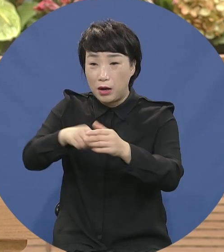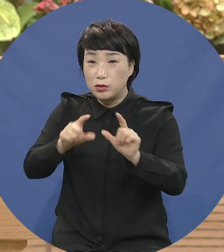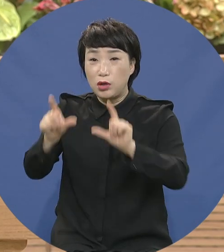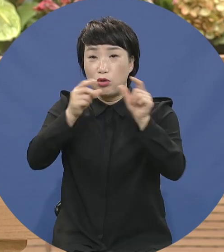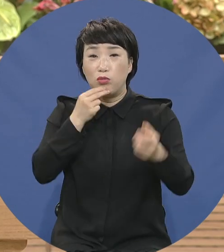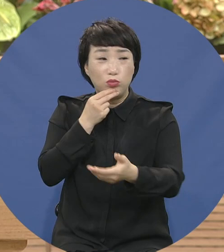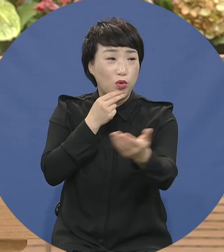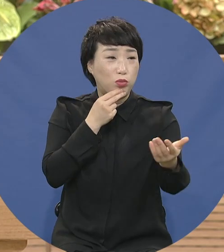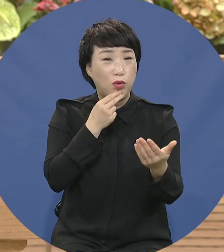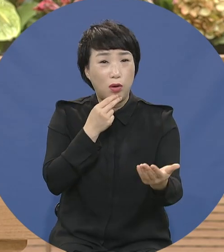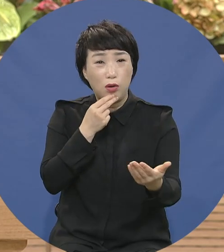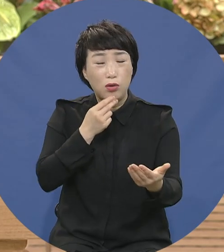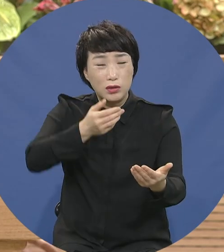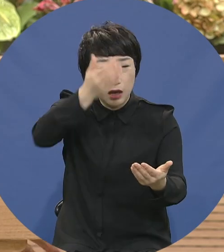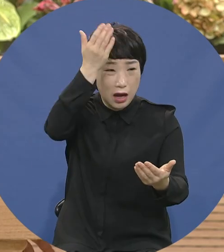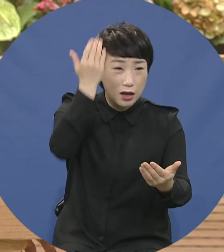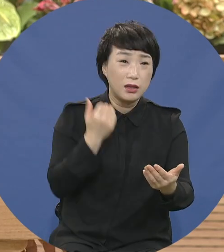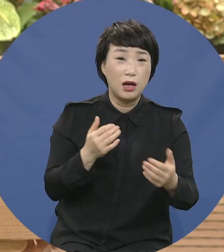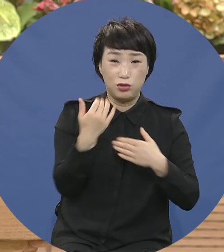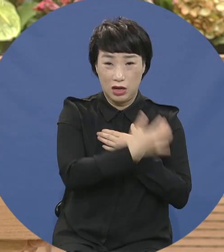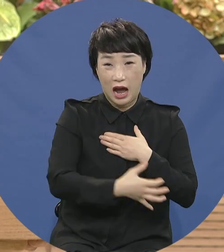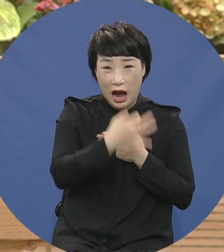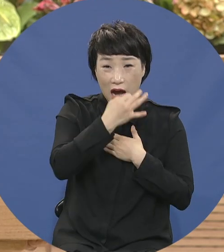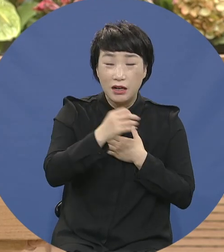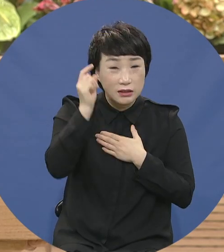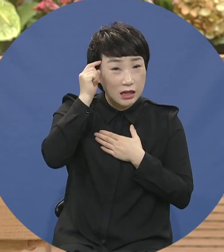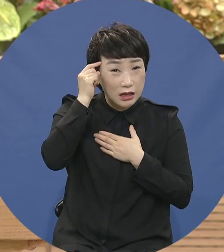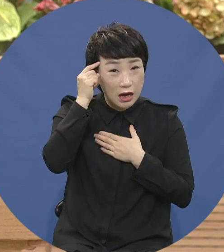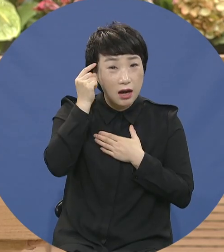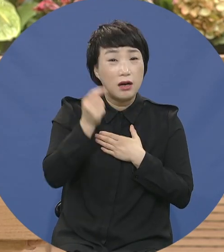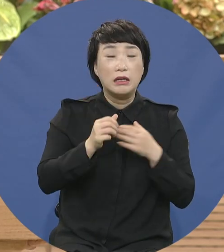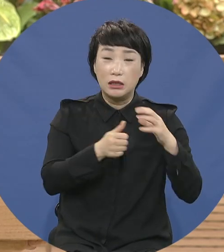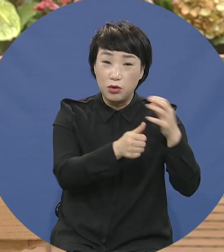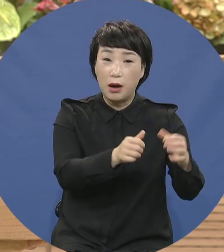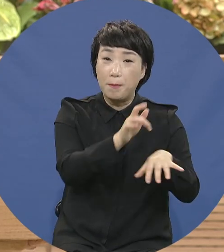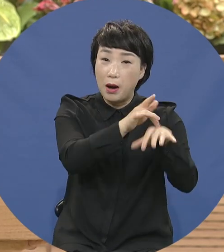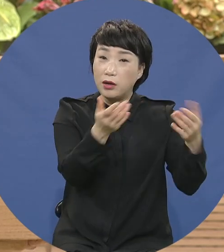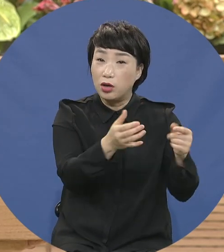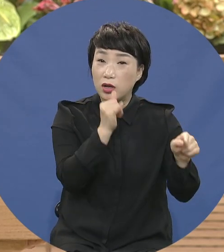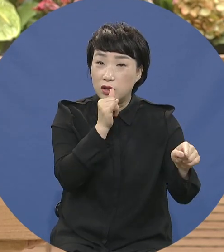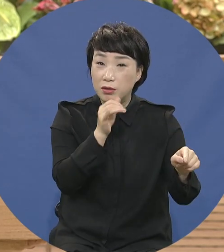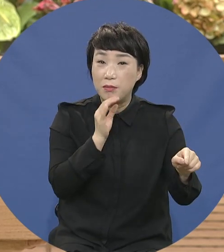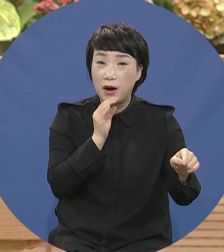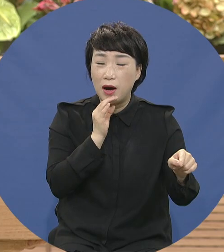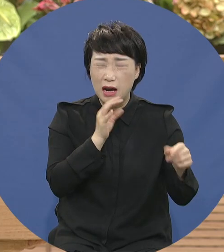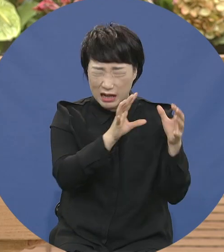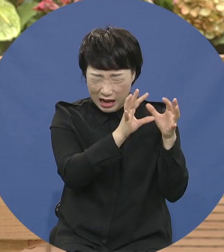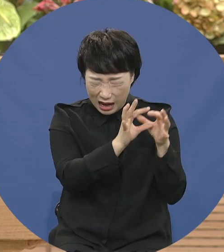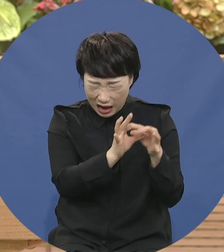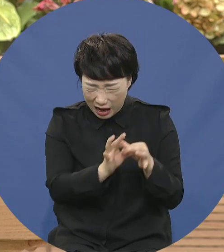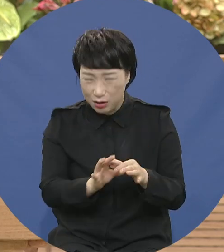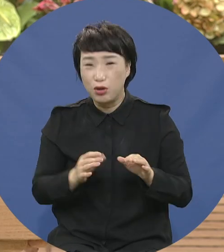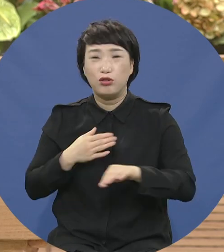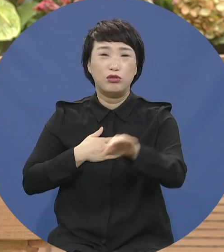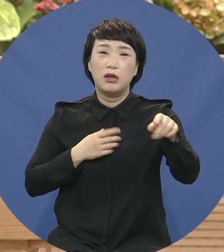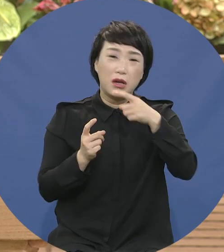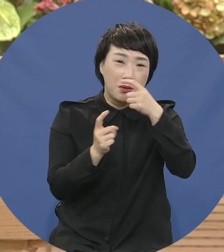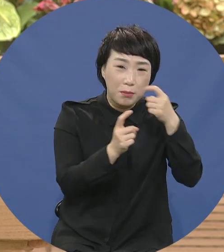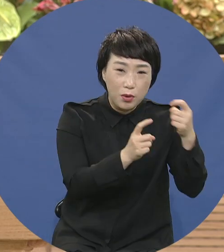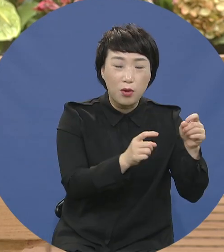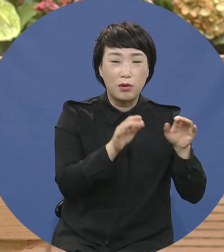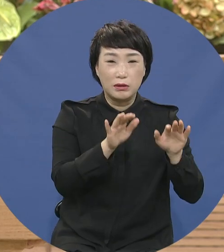못한다면 과거에는 육신의 소욕과 육신의 생각을 이용한 마귀 역사가 끝없이